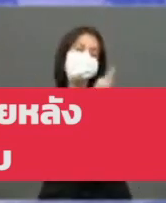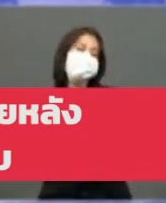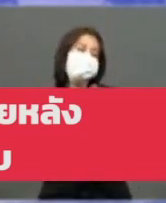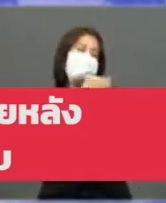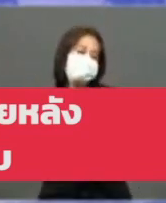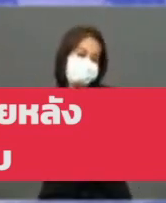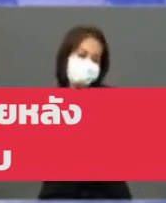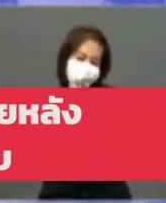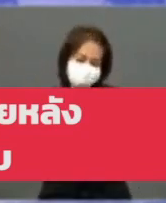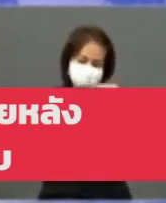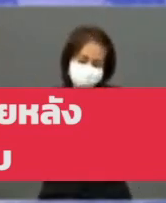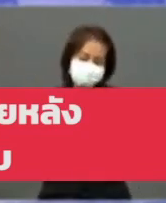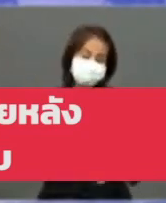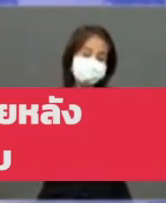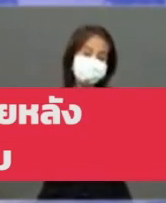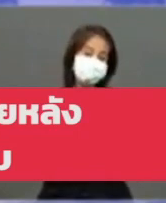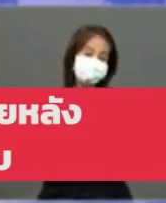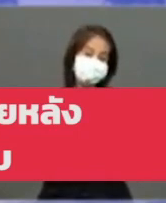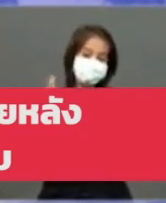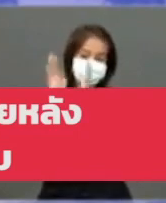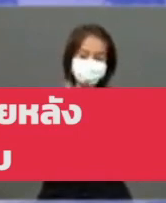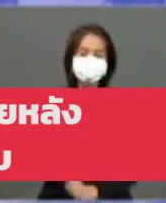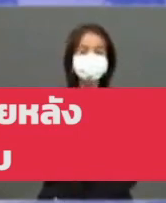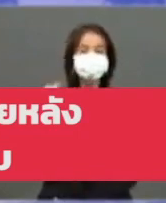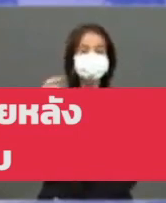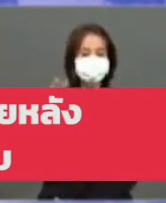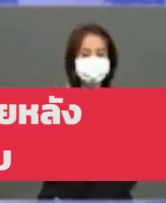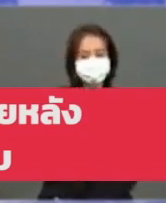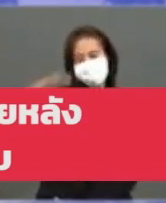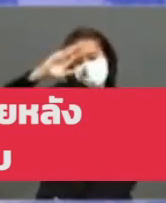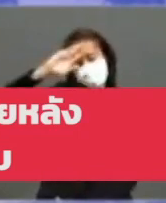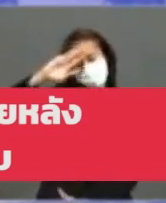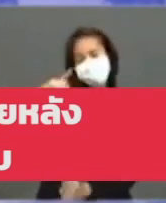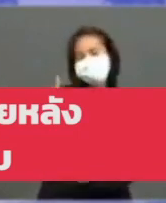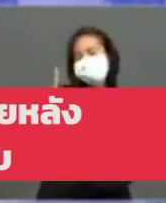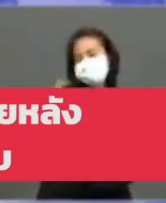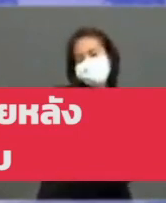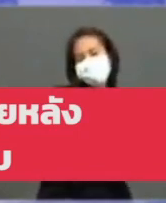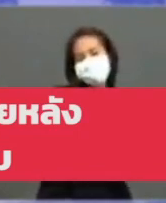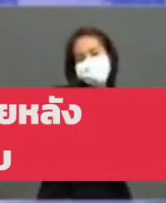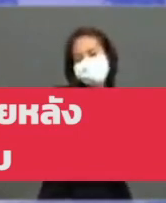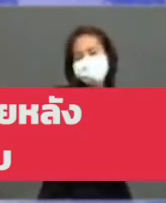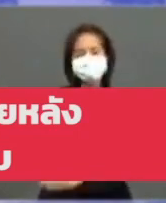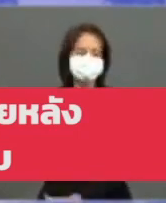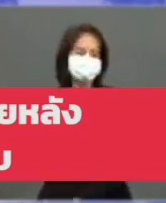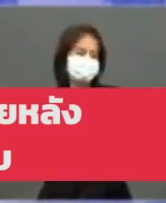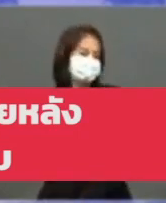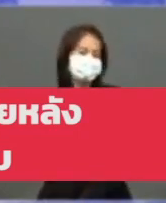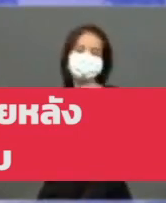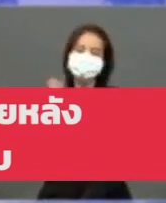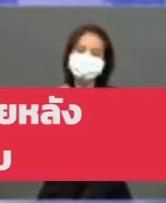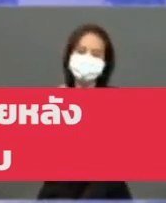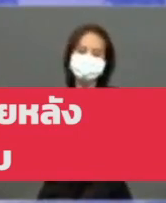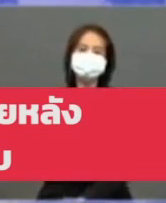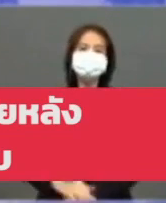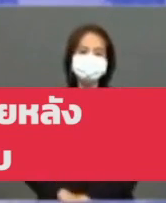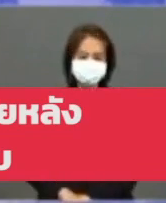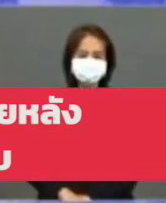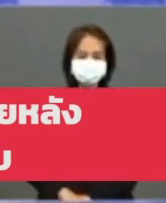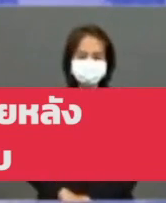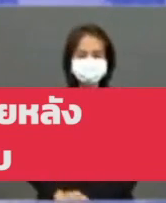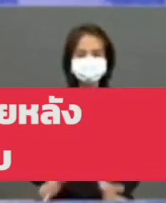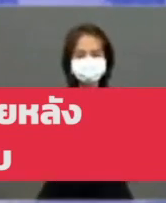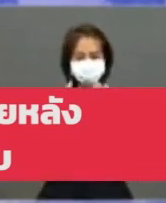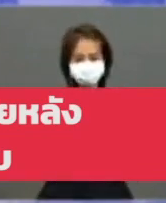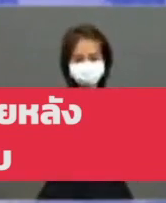การรวบรวมข้อมูลเพื่อนำสู่การพิจารณาของคณะแพทย์ผู้เชี่ยวชาญถึงเหตุการณ์ไม่พึงประสงค์ภายหลังการสร้างภูมิคุ้มกันจากการฉีดวัคซีนโ